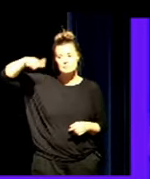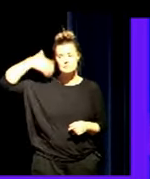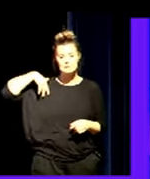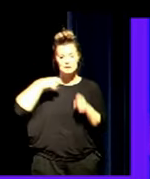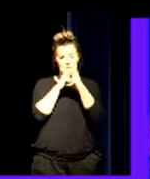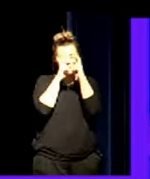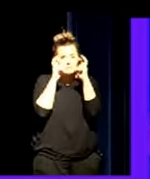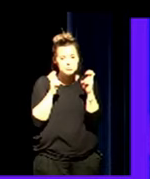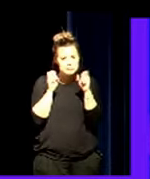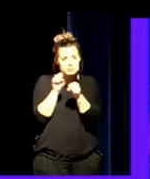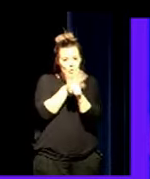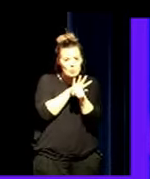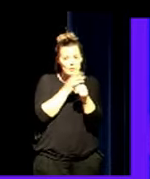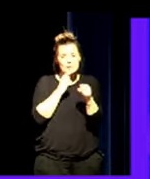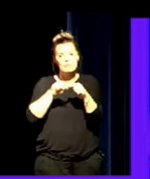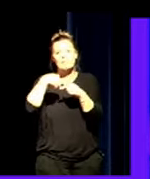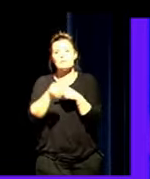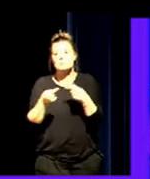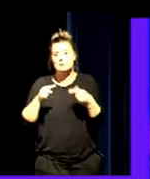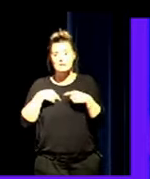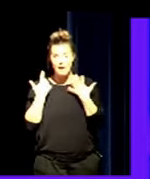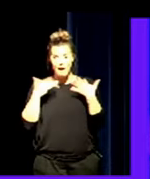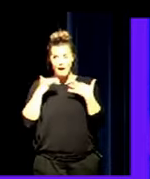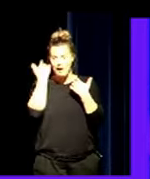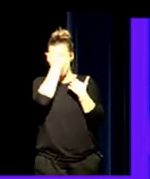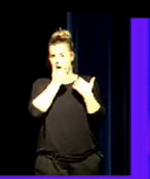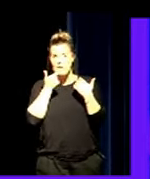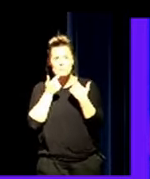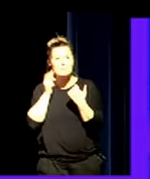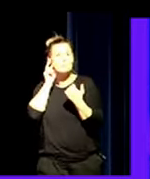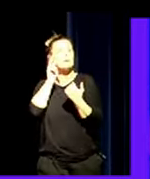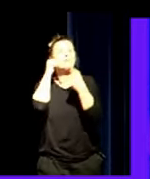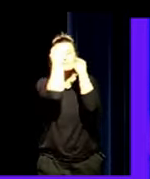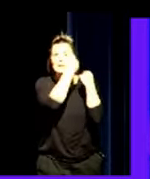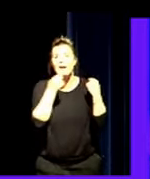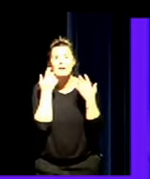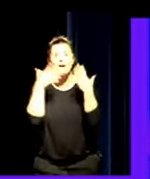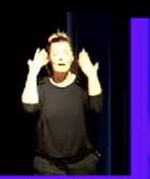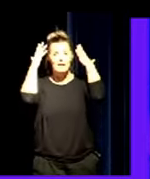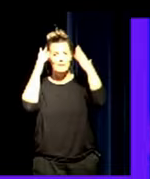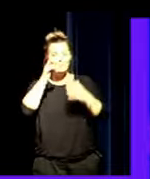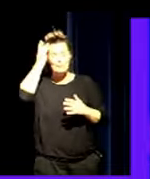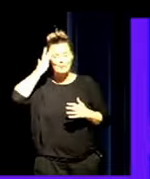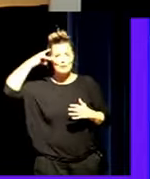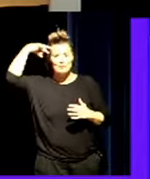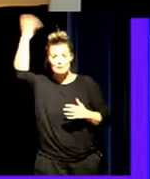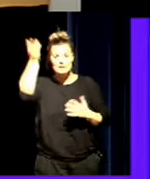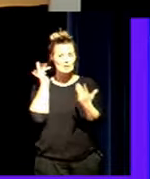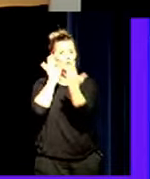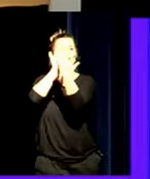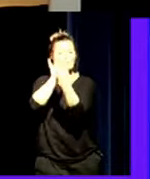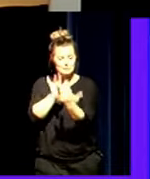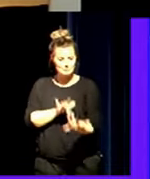nire lehenengo itzaldia manuenean, izan zen, aurpegiak ikusten ditut, eta ez da konektatzen gara, zein garrantzitsua den, ez da? Baina,